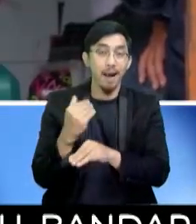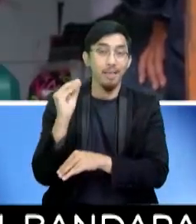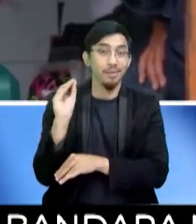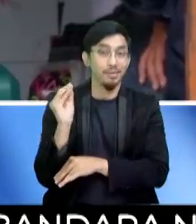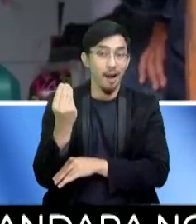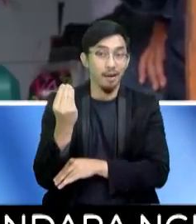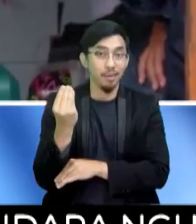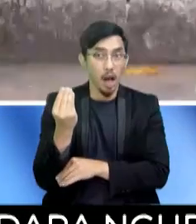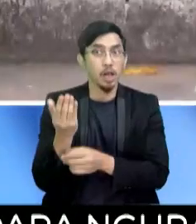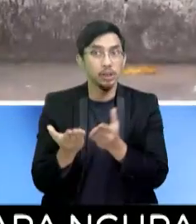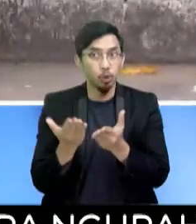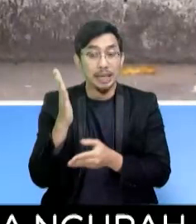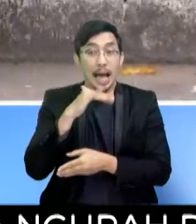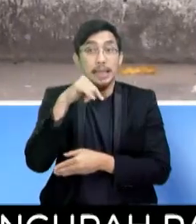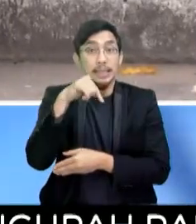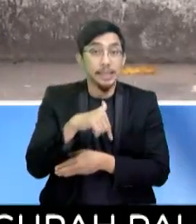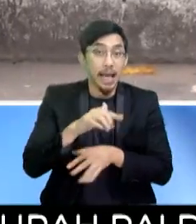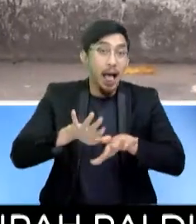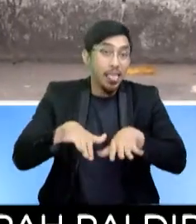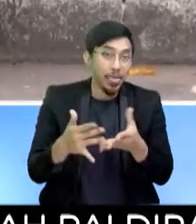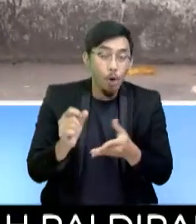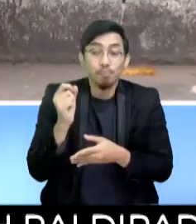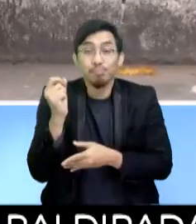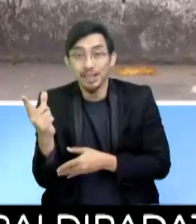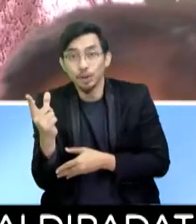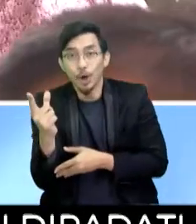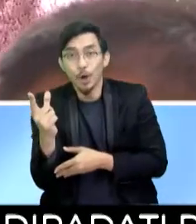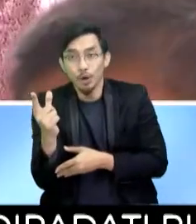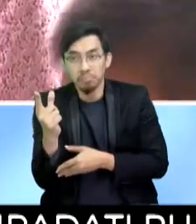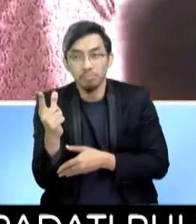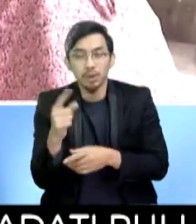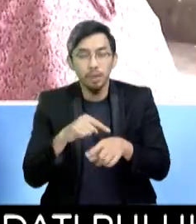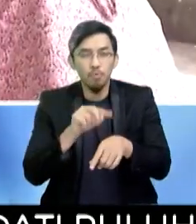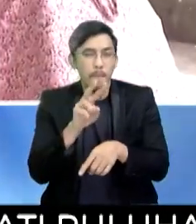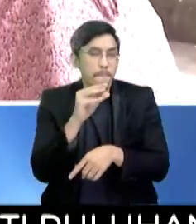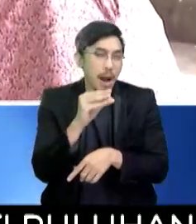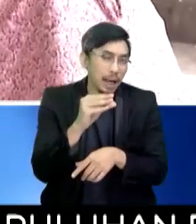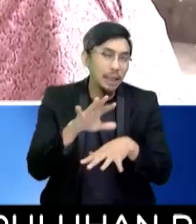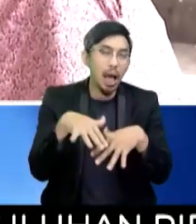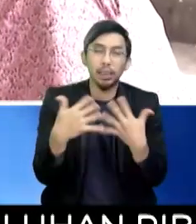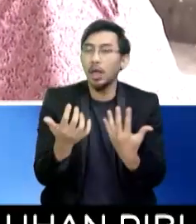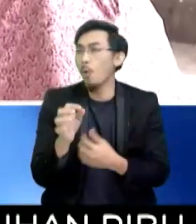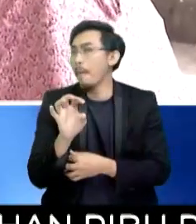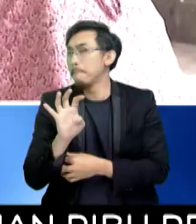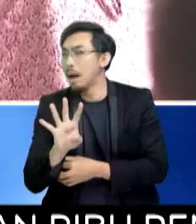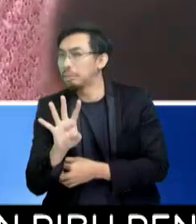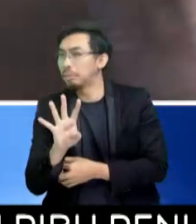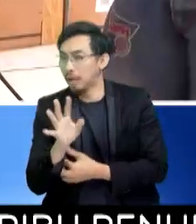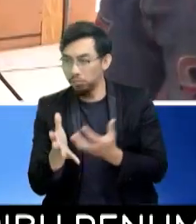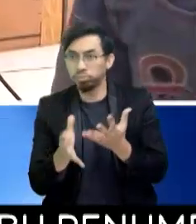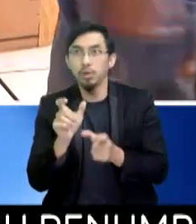dini hari besok sekitar pukul dua hingga empat dini hari Waktu Indonesia Barat dengan tujuan